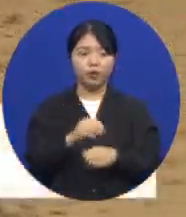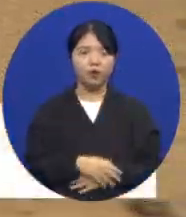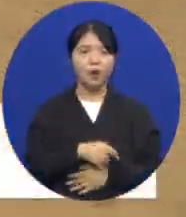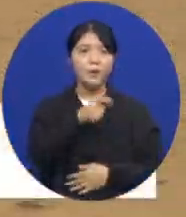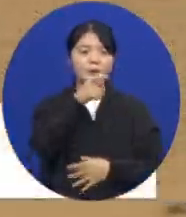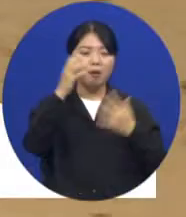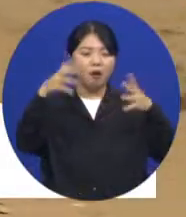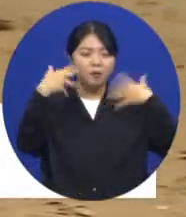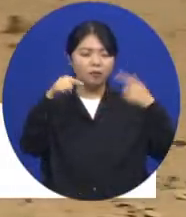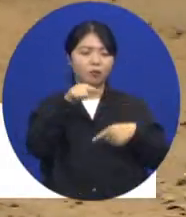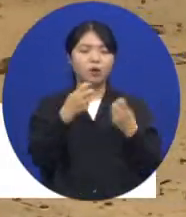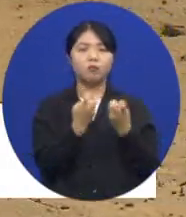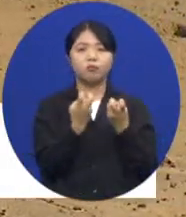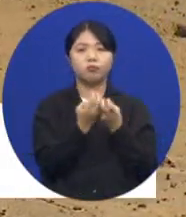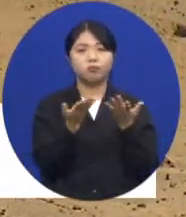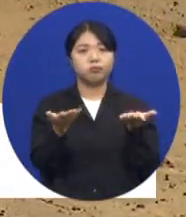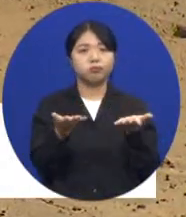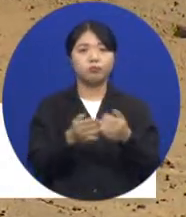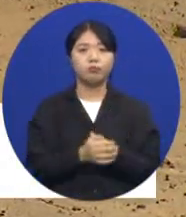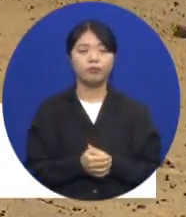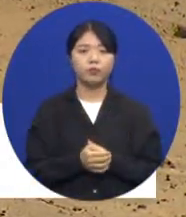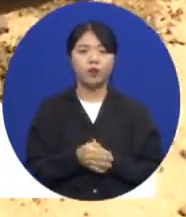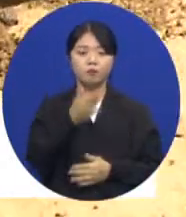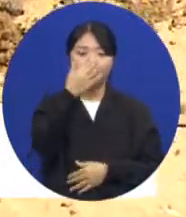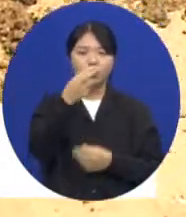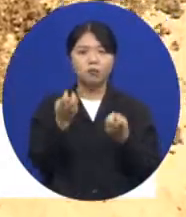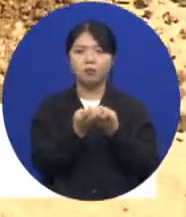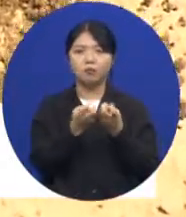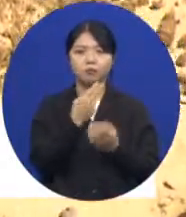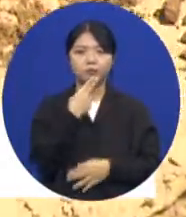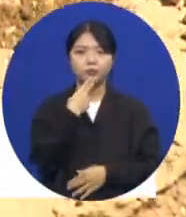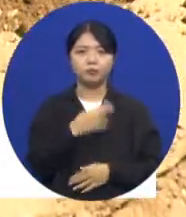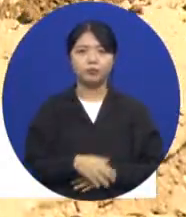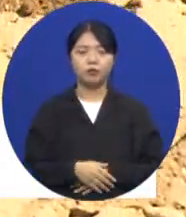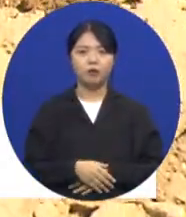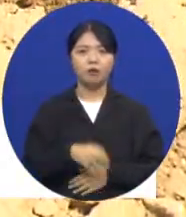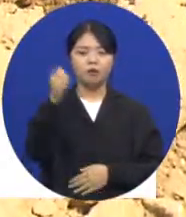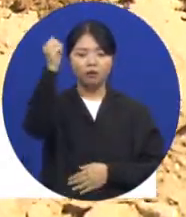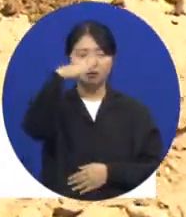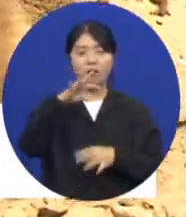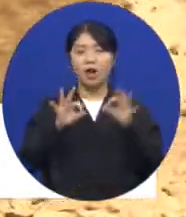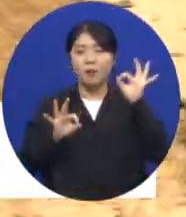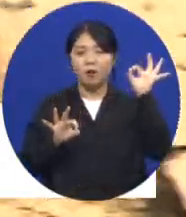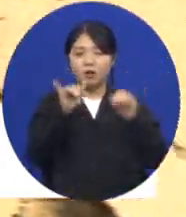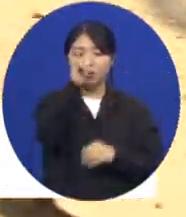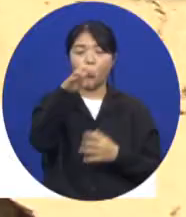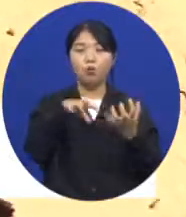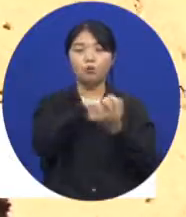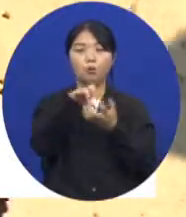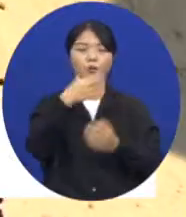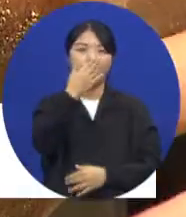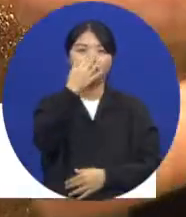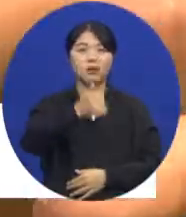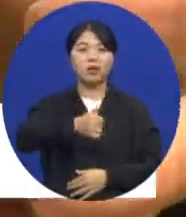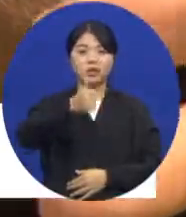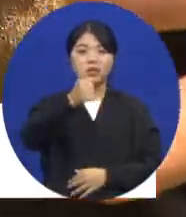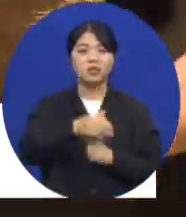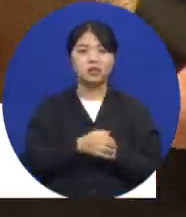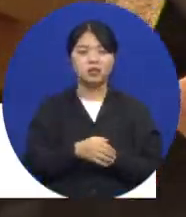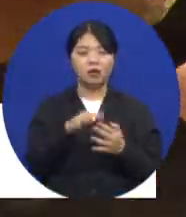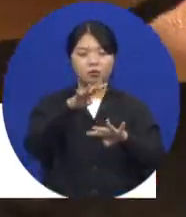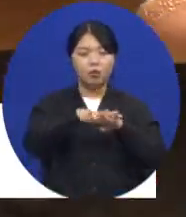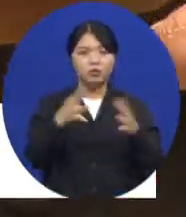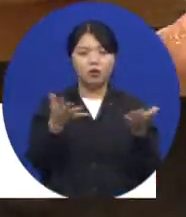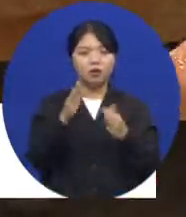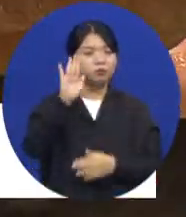아무것도 없는데 이건 뭐 방법이 없는데 이제는 뭐 먹고 살 방법이. 차라리 그냥 고만히 있고 놀고 먹는 게 낫지 이거 농사에